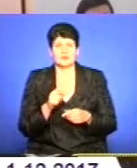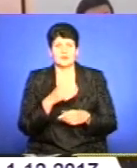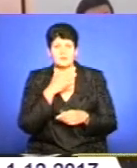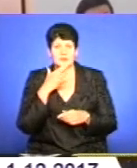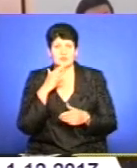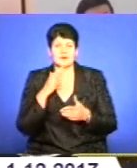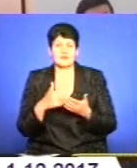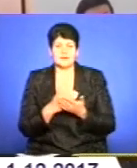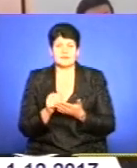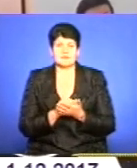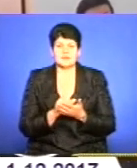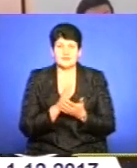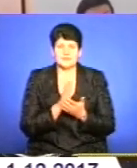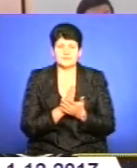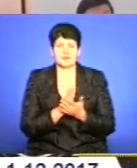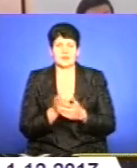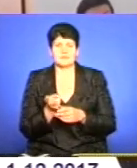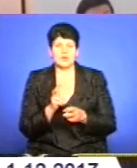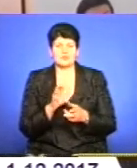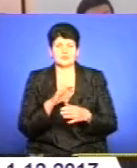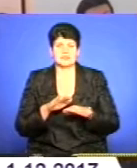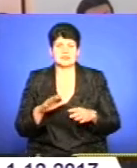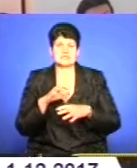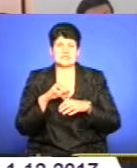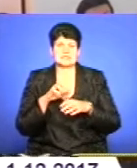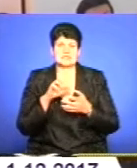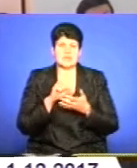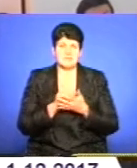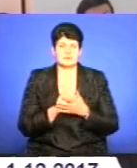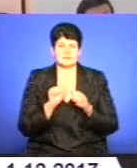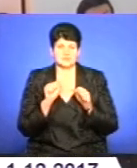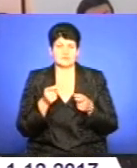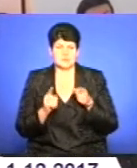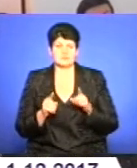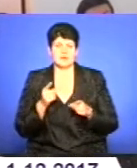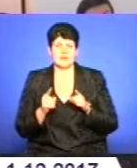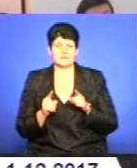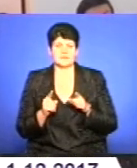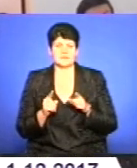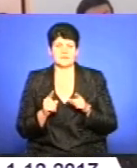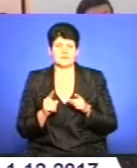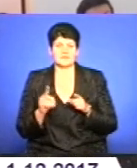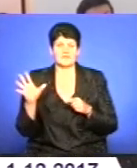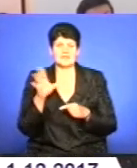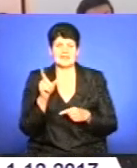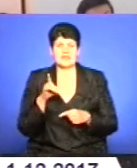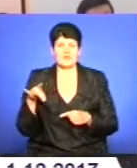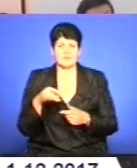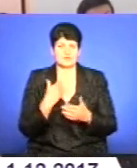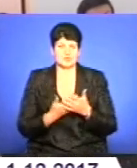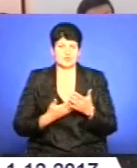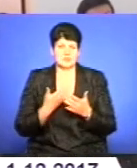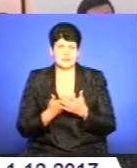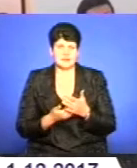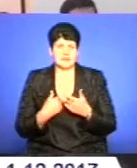якісних матеріалів, що я приходжу, дитинка займається, я собі можу розглянути. Ну, насправді, ну, все європейського зразка. Дійсно,